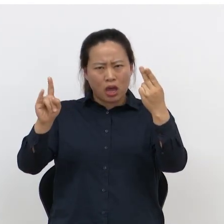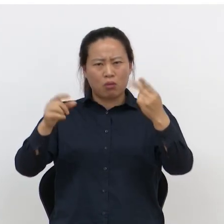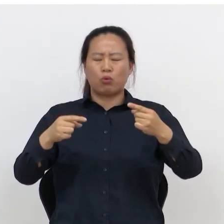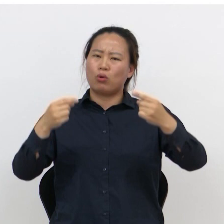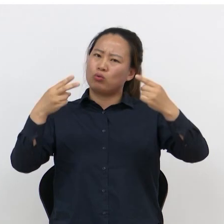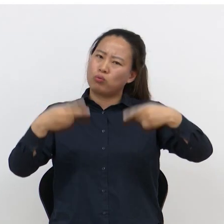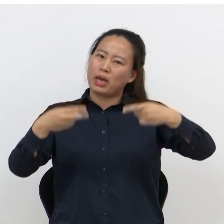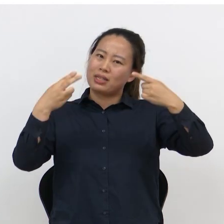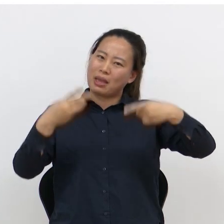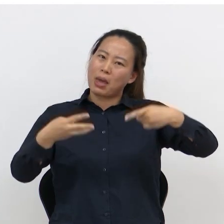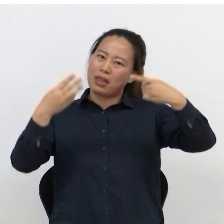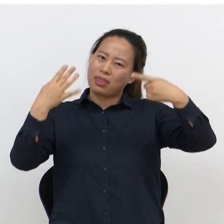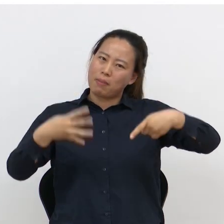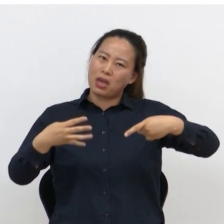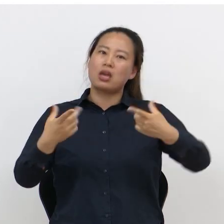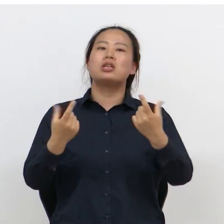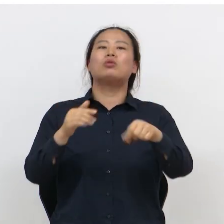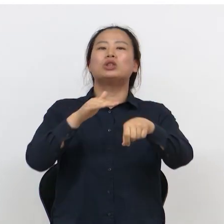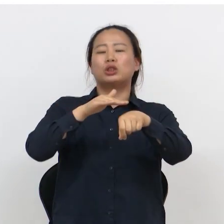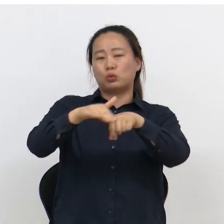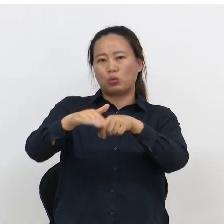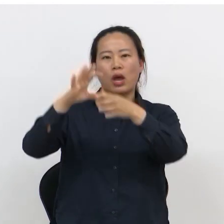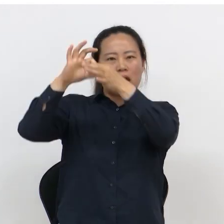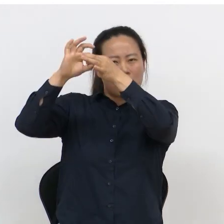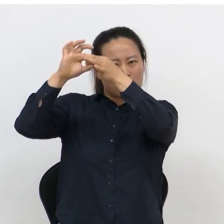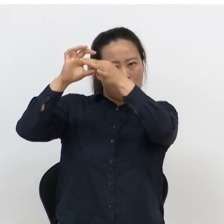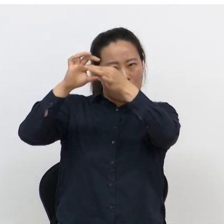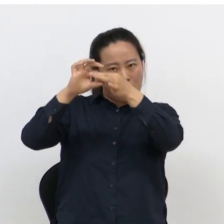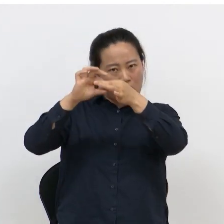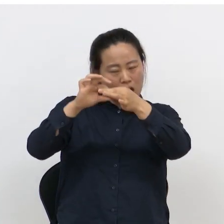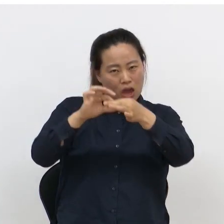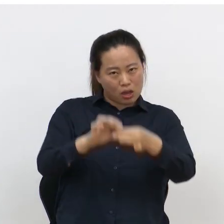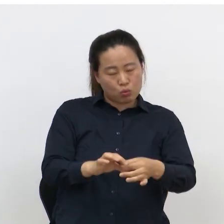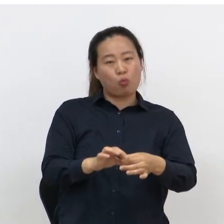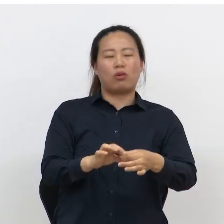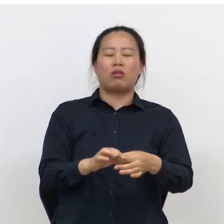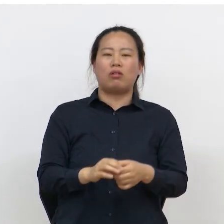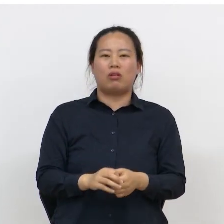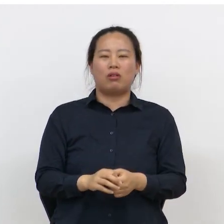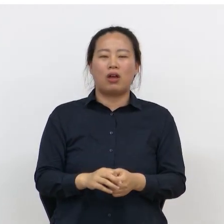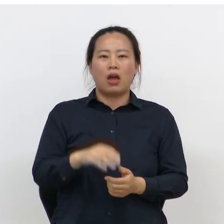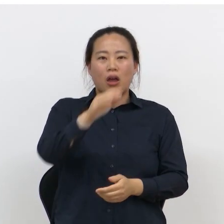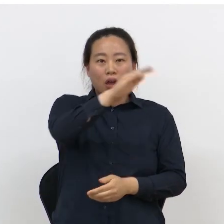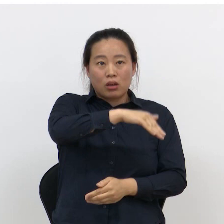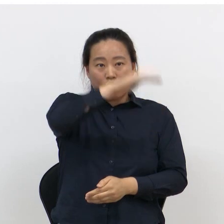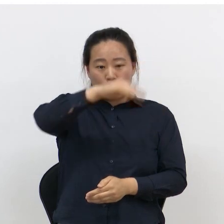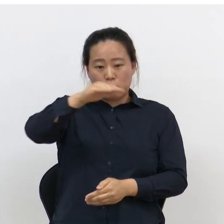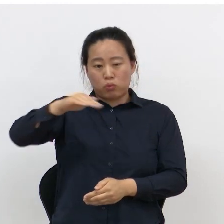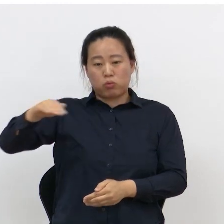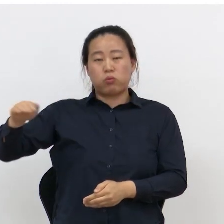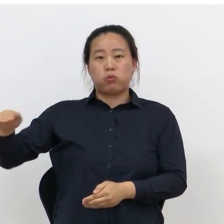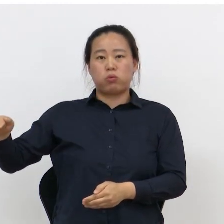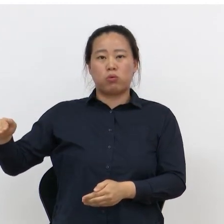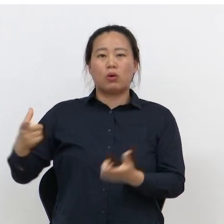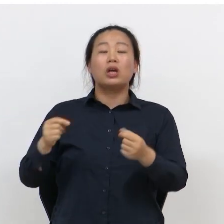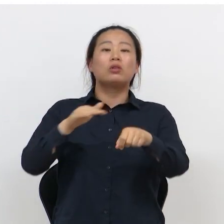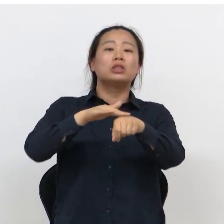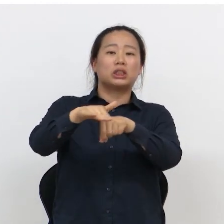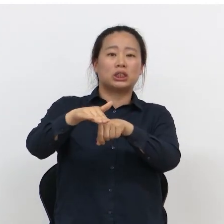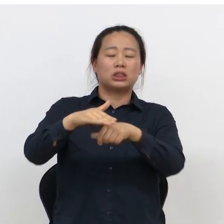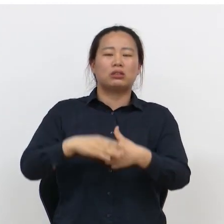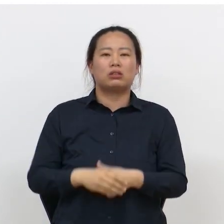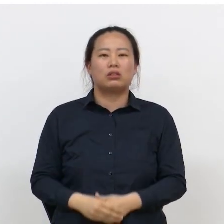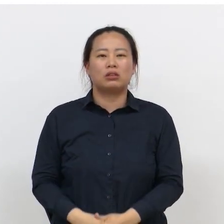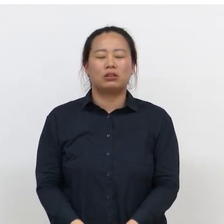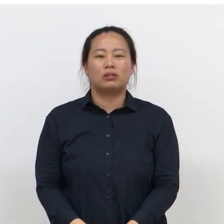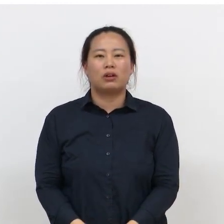진동하게 됩니다. 이렇게 2개가 생겼죠. 그리고 또 잠시 있으면 3배로 진동합니다. 3배 빠르게 3개가 생기면서 41회. 또 그